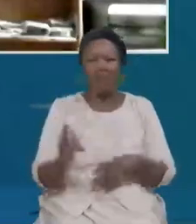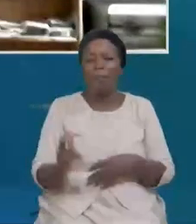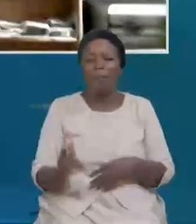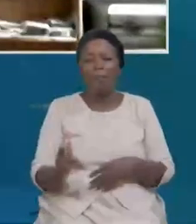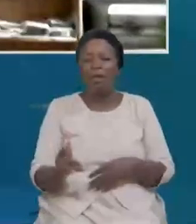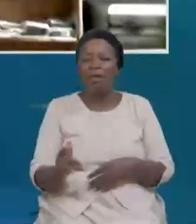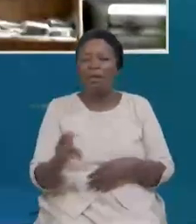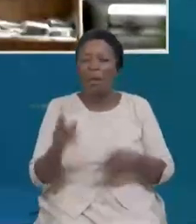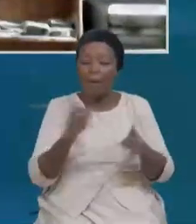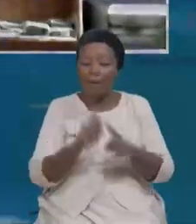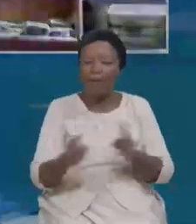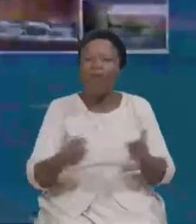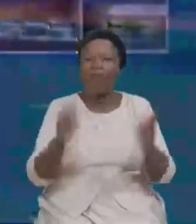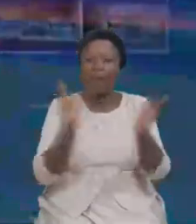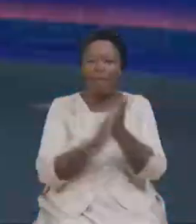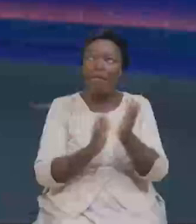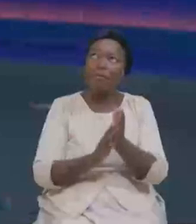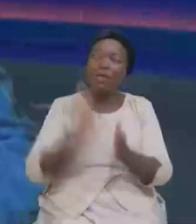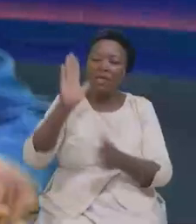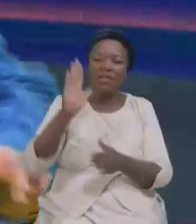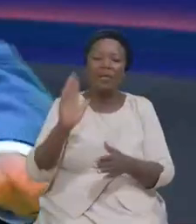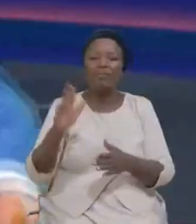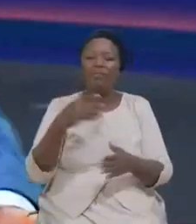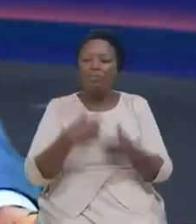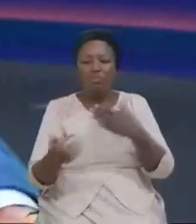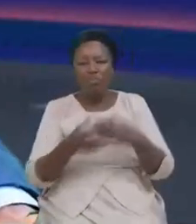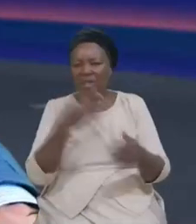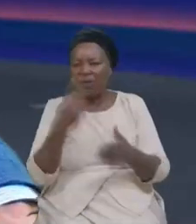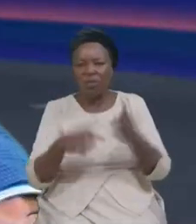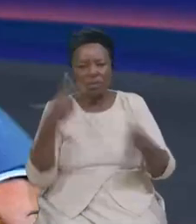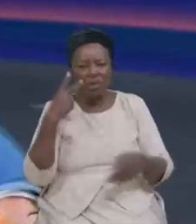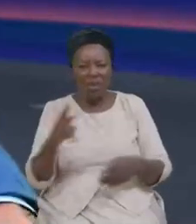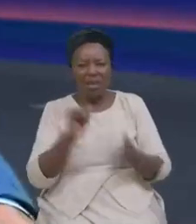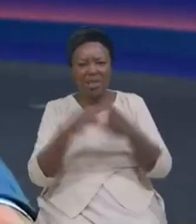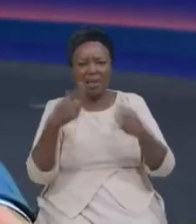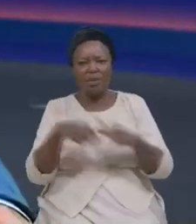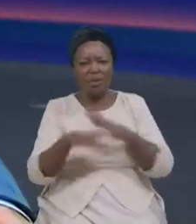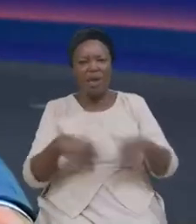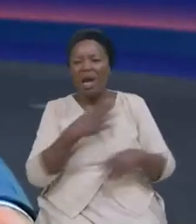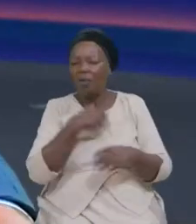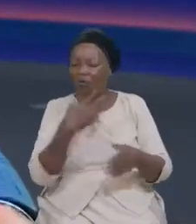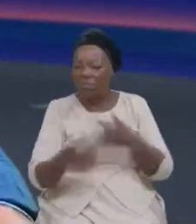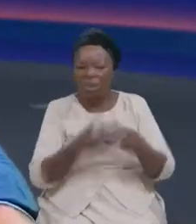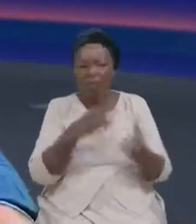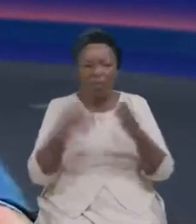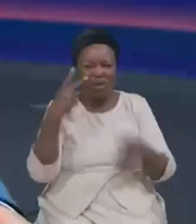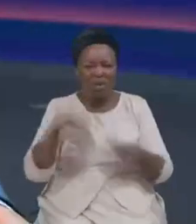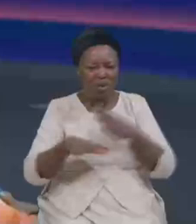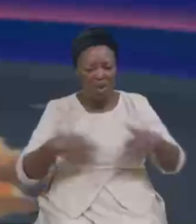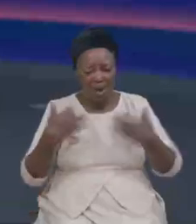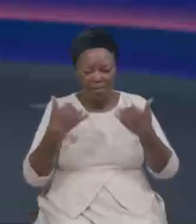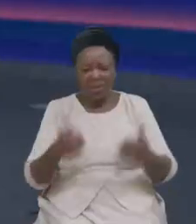Nous savons que tout ce qui est accompli, et tout ce qui est dans ta vie ce soir, et tout ce qui décrète dans ta vie ce